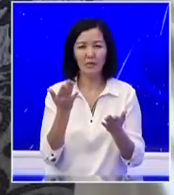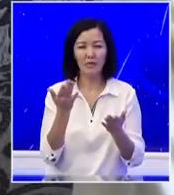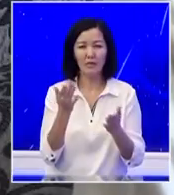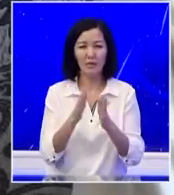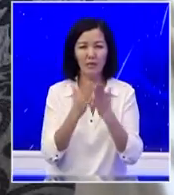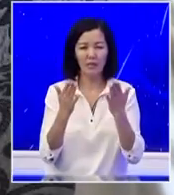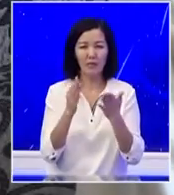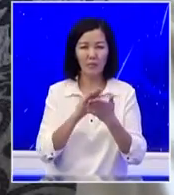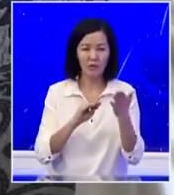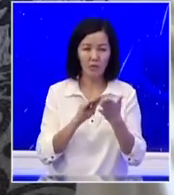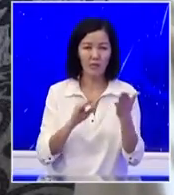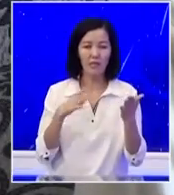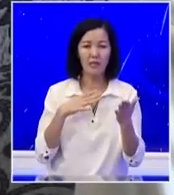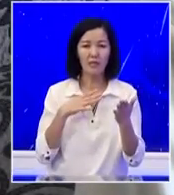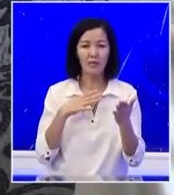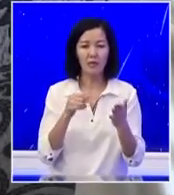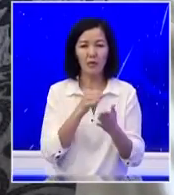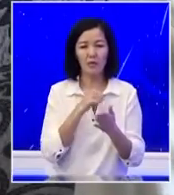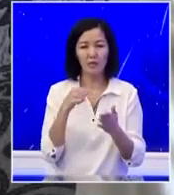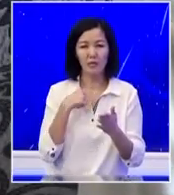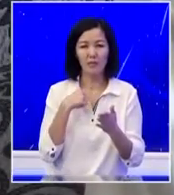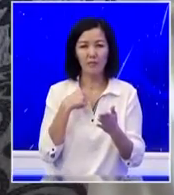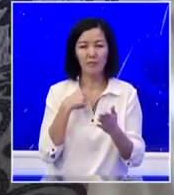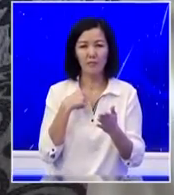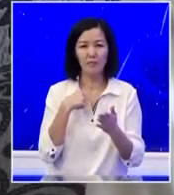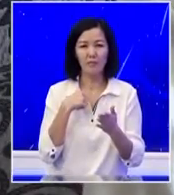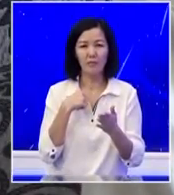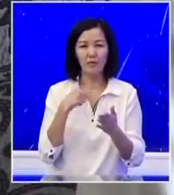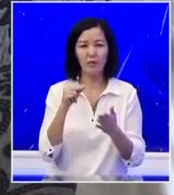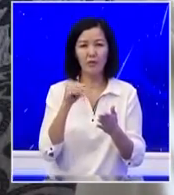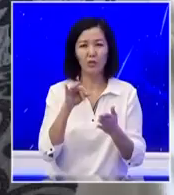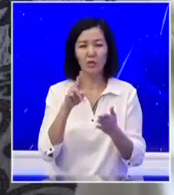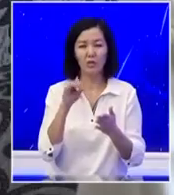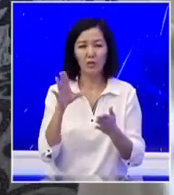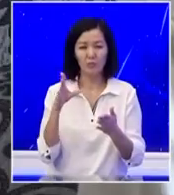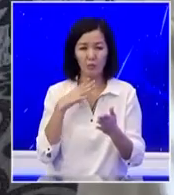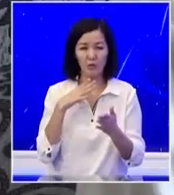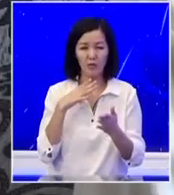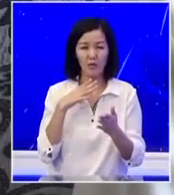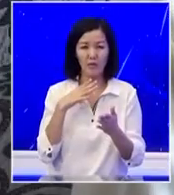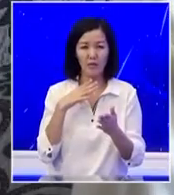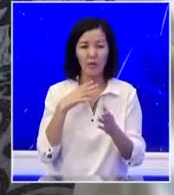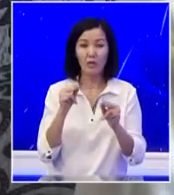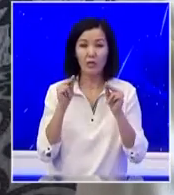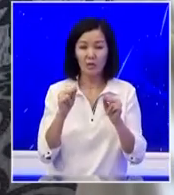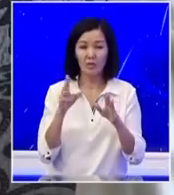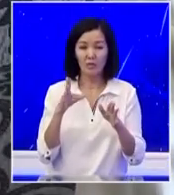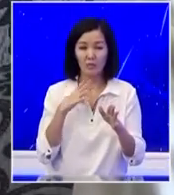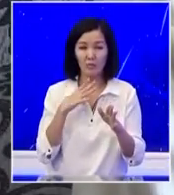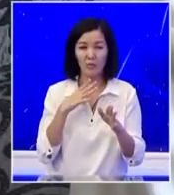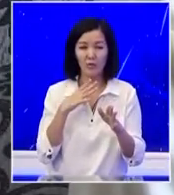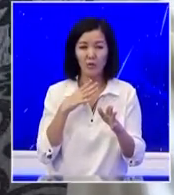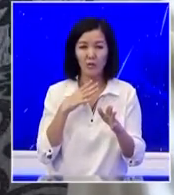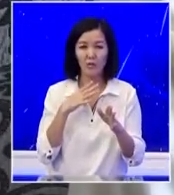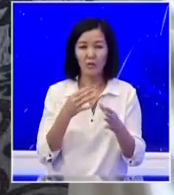кітабын жазатын болады. Өзі не болды ғой? Қалайды ғой? Чекес болды ғой? Шындап кесе. Чесіне болды.